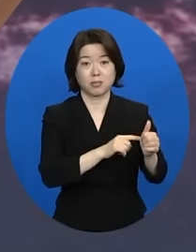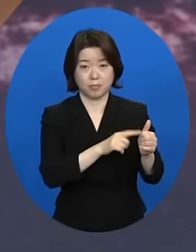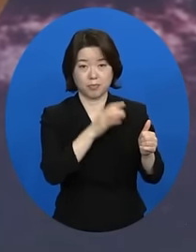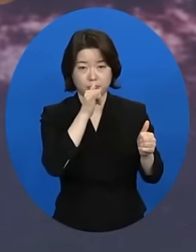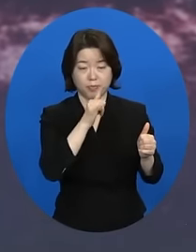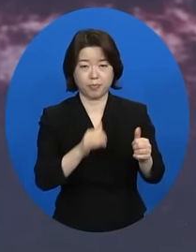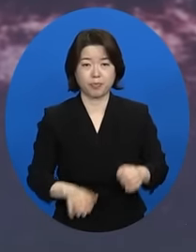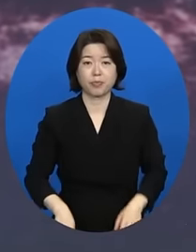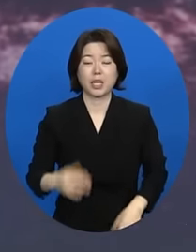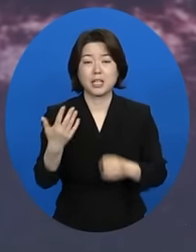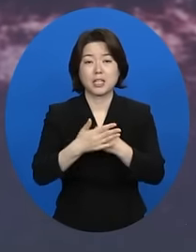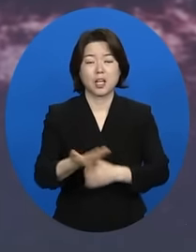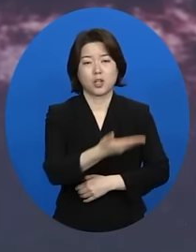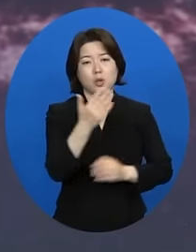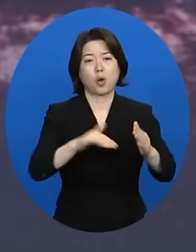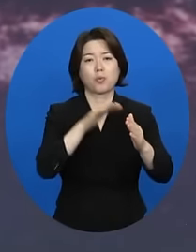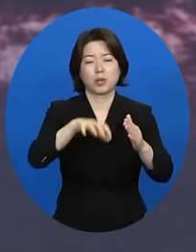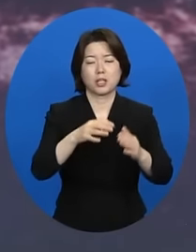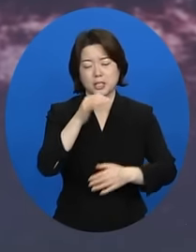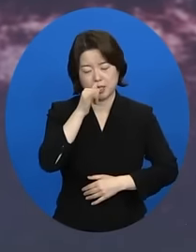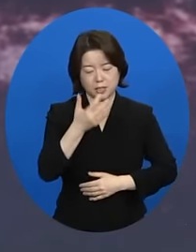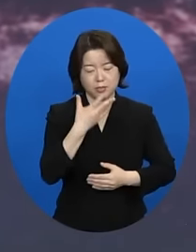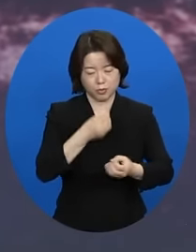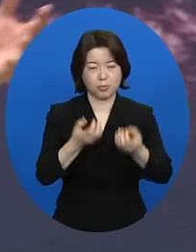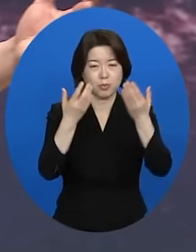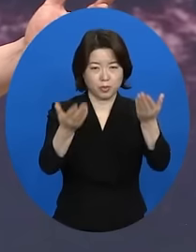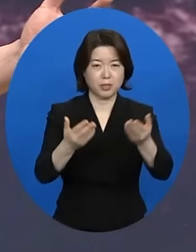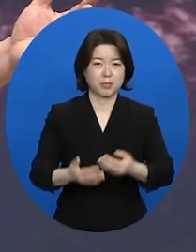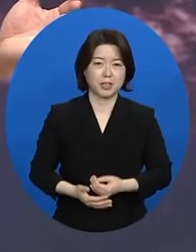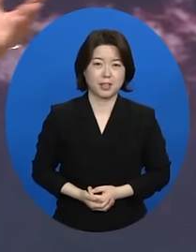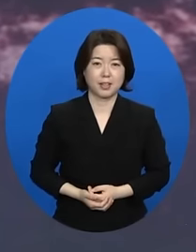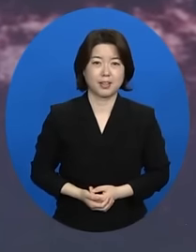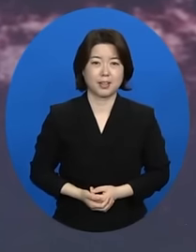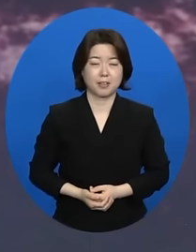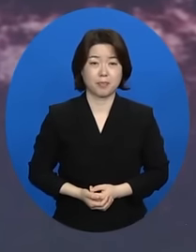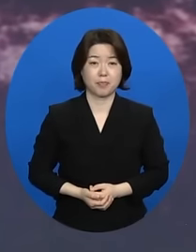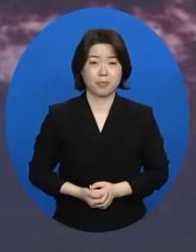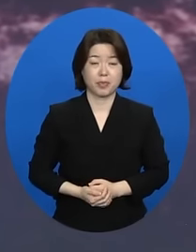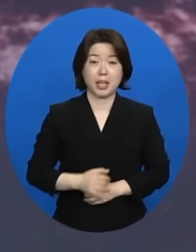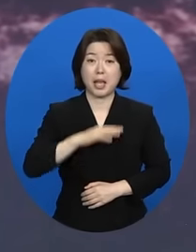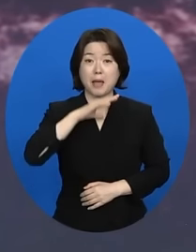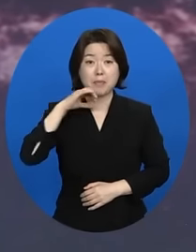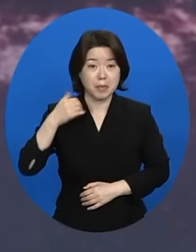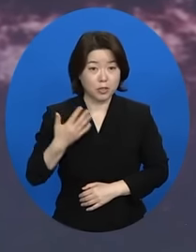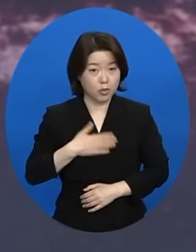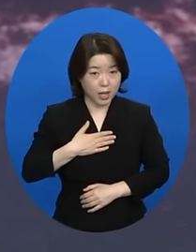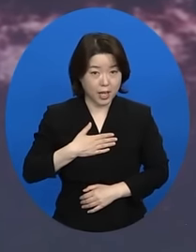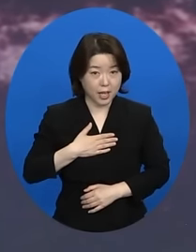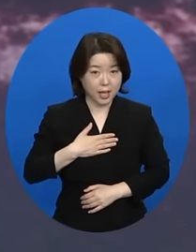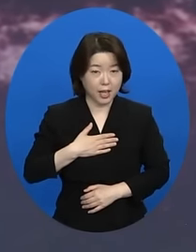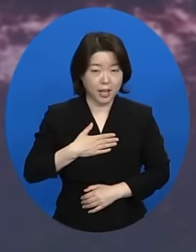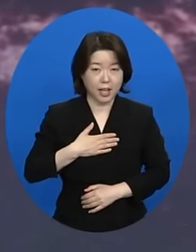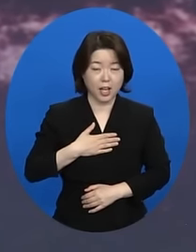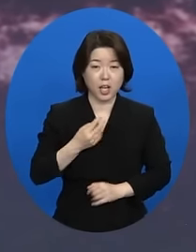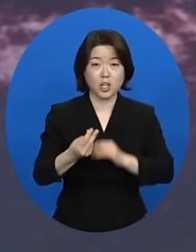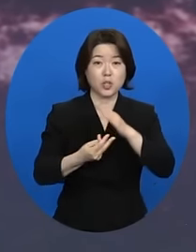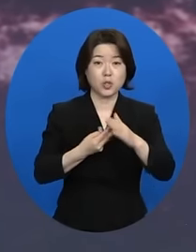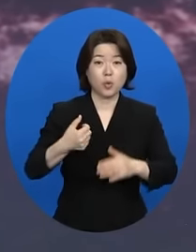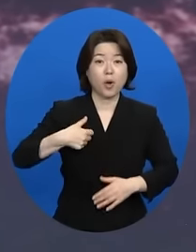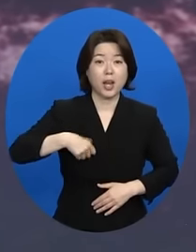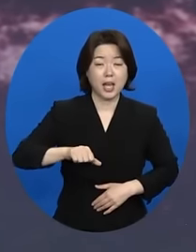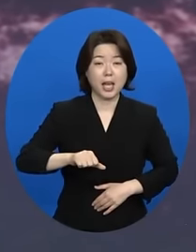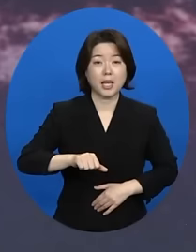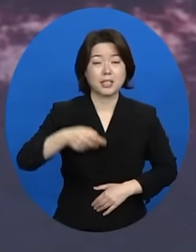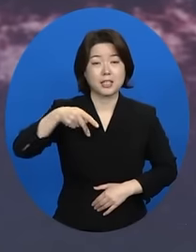이 은혜가 여러분 가정에 있기를 축복합니다. 여러분 베드로 아시죠? 요한의 아들